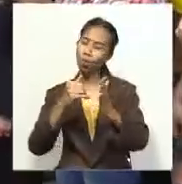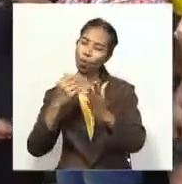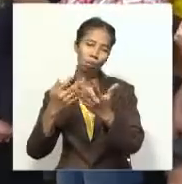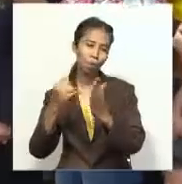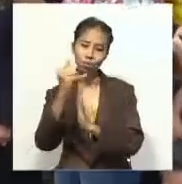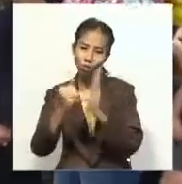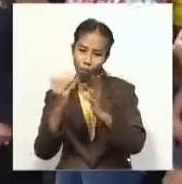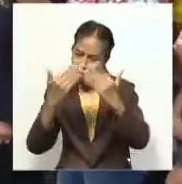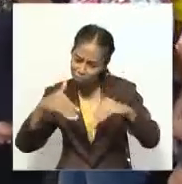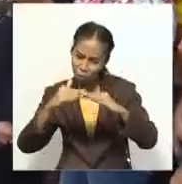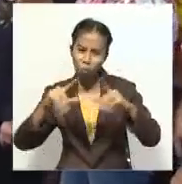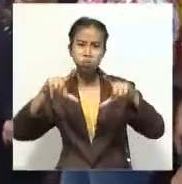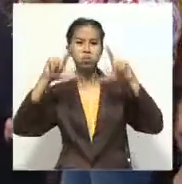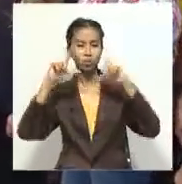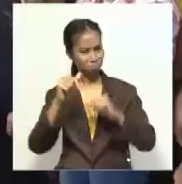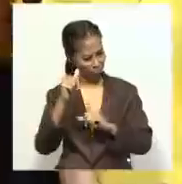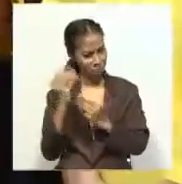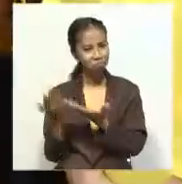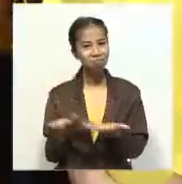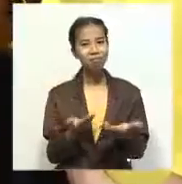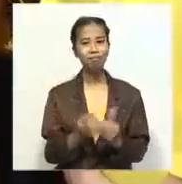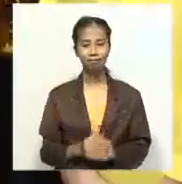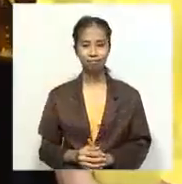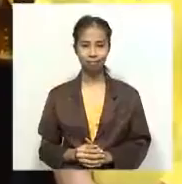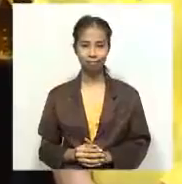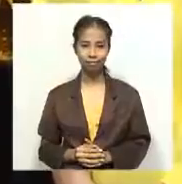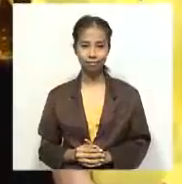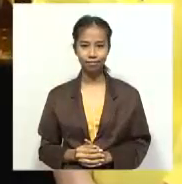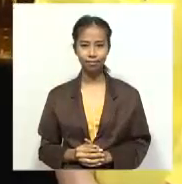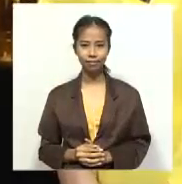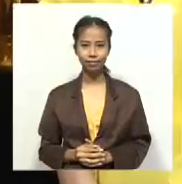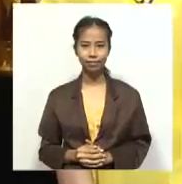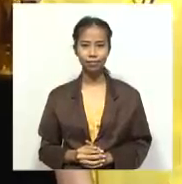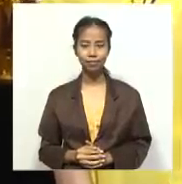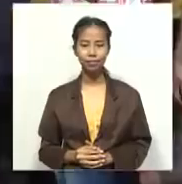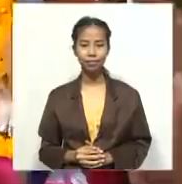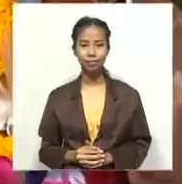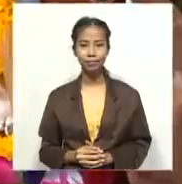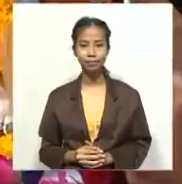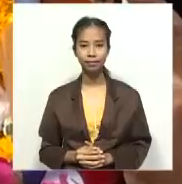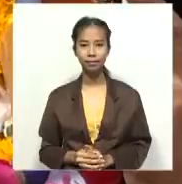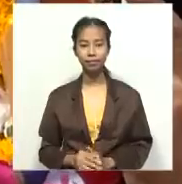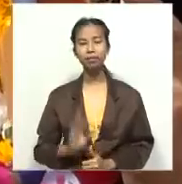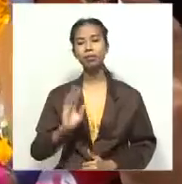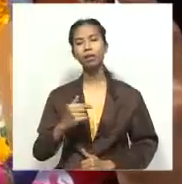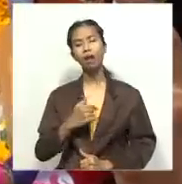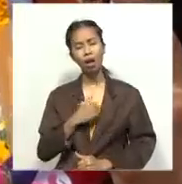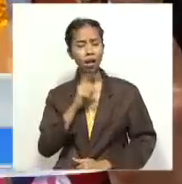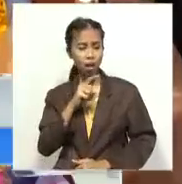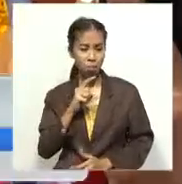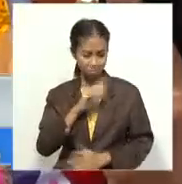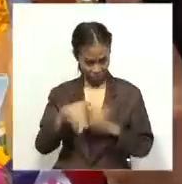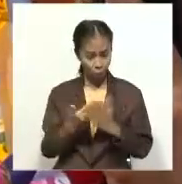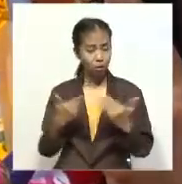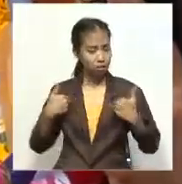ครปฐมแล้วก็ชาวสมุทรสาครค่ะไปฟังเสียงหนึ่งในทีมงานสูบน้ำกันค่ะ ก็ทุกคนเหนื่อยไหมเหนื่อยแ